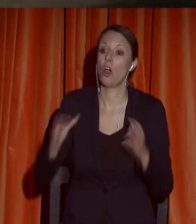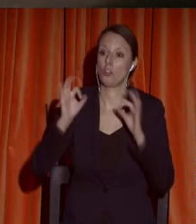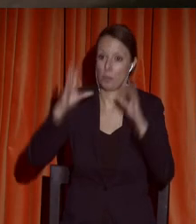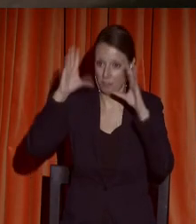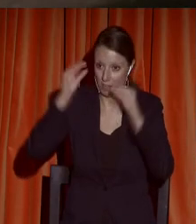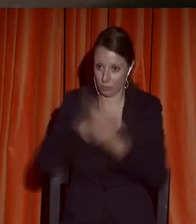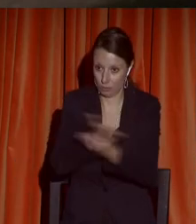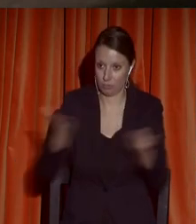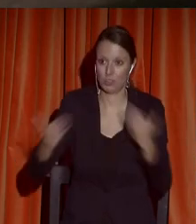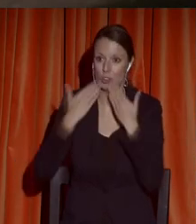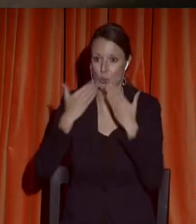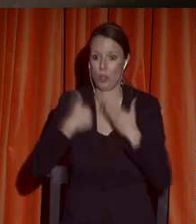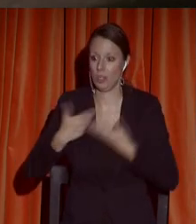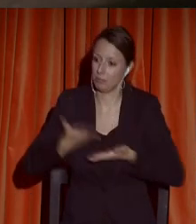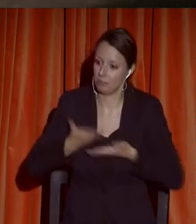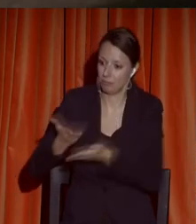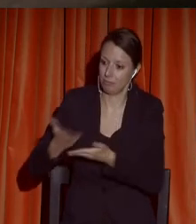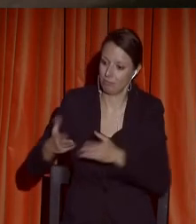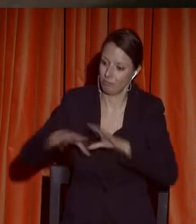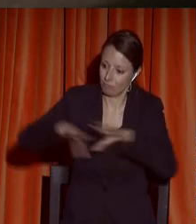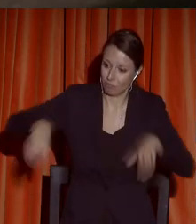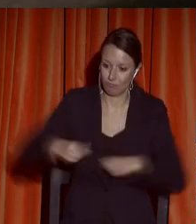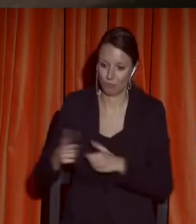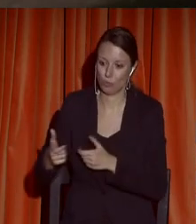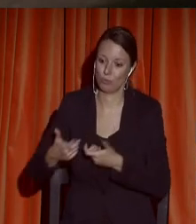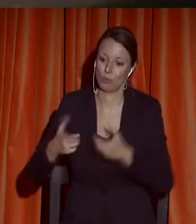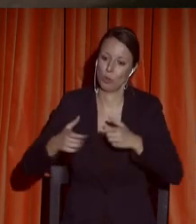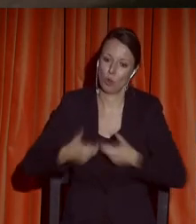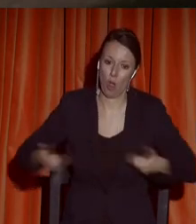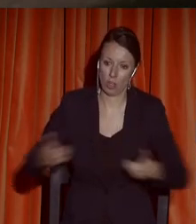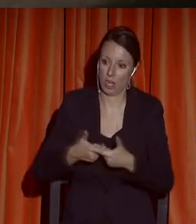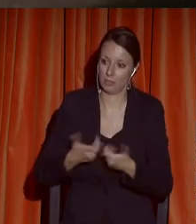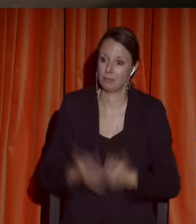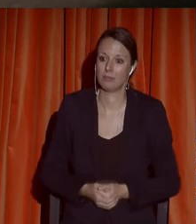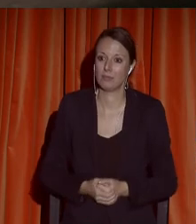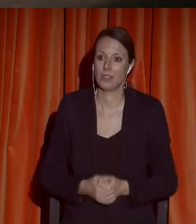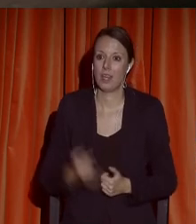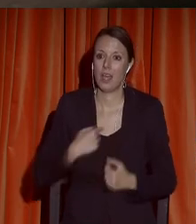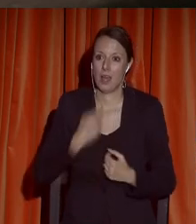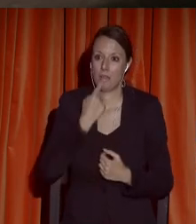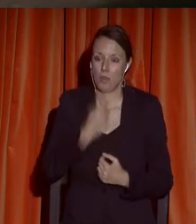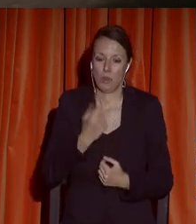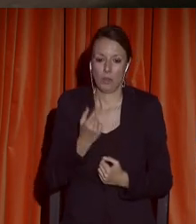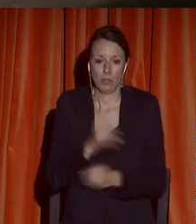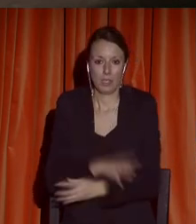za zaproszenie i powiem z pewnym wzruszeniem,